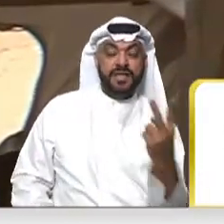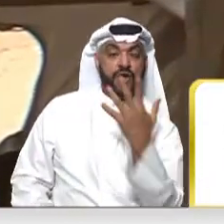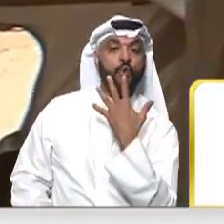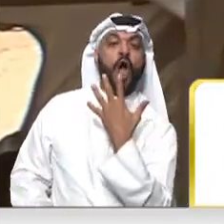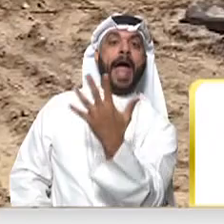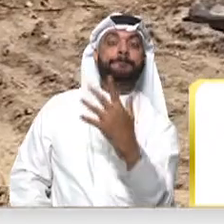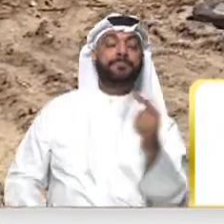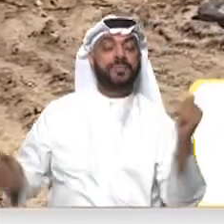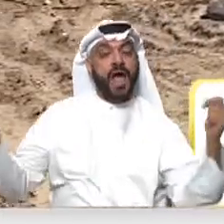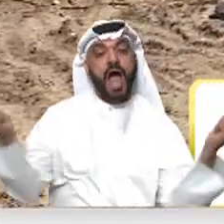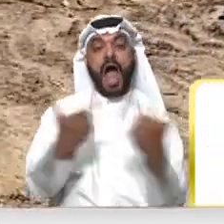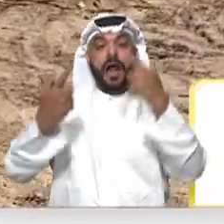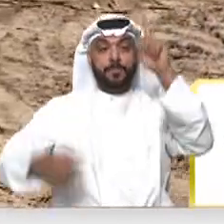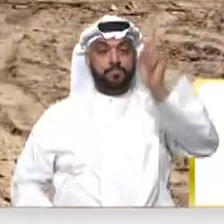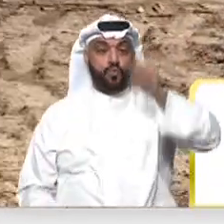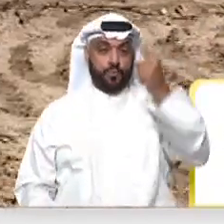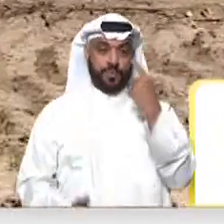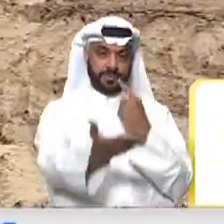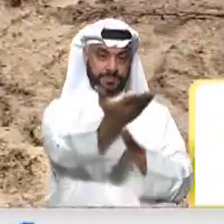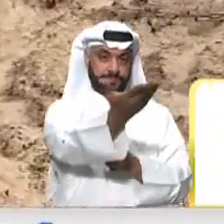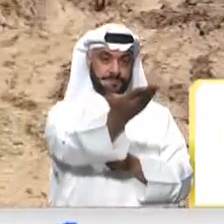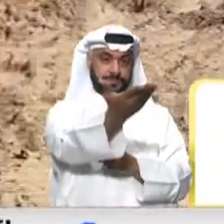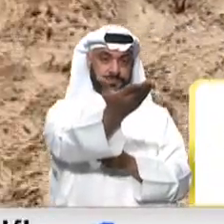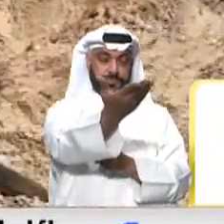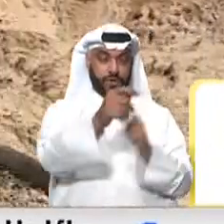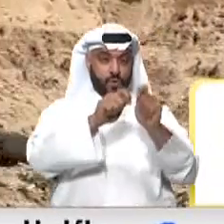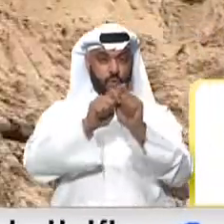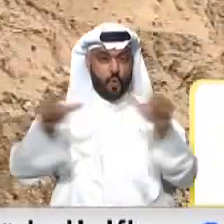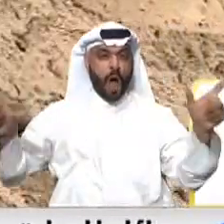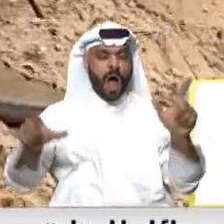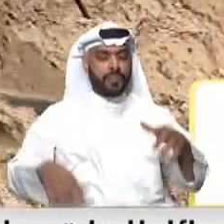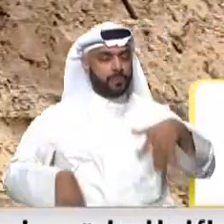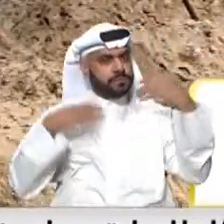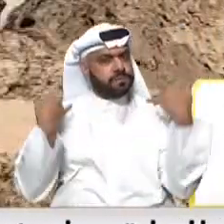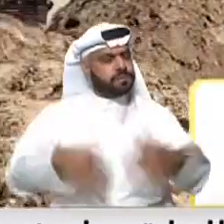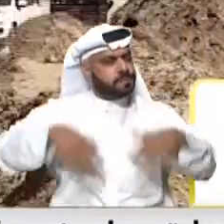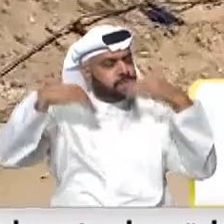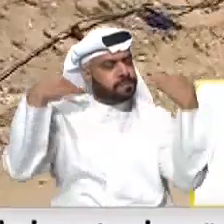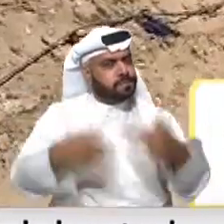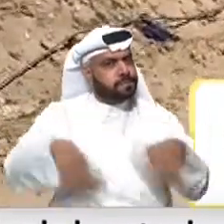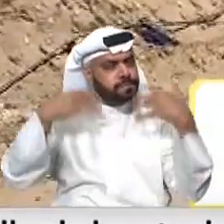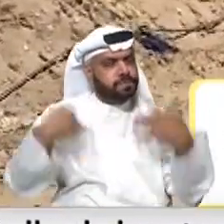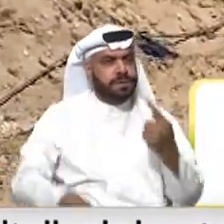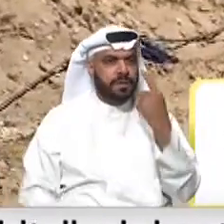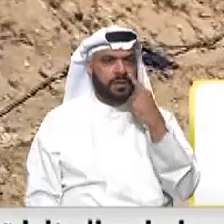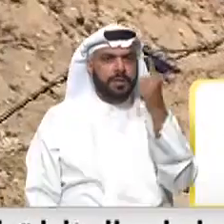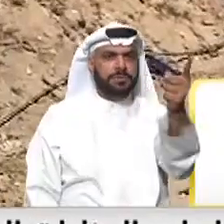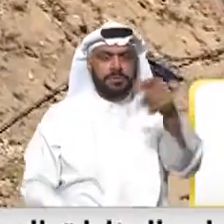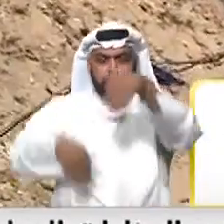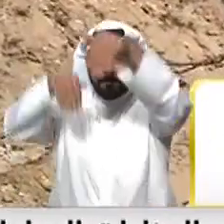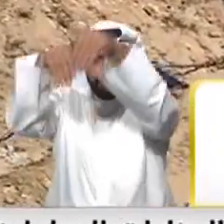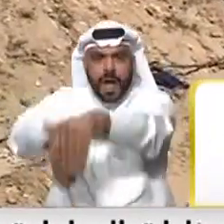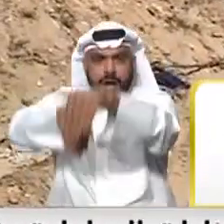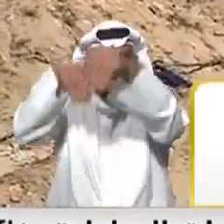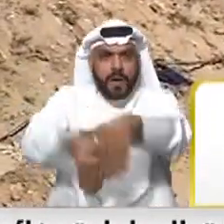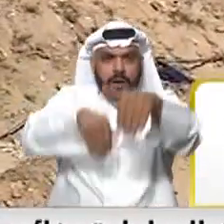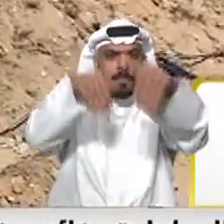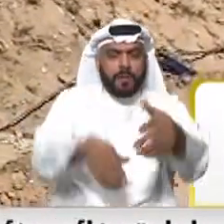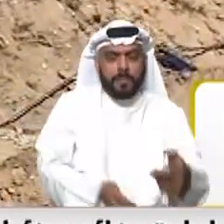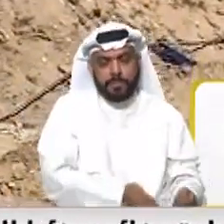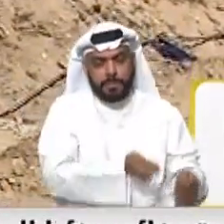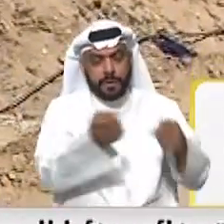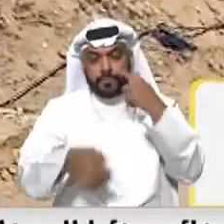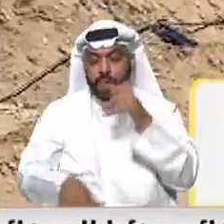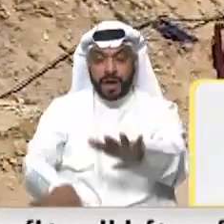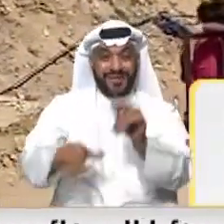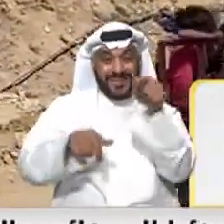هذه اللحظة. ولا تزال فظائع جيش الاحتلال المرتكبة تكتشف في كل منطقة يجري الانسحاب